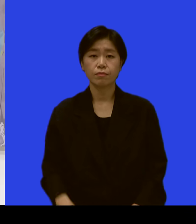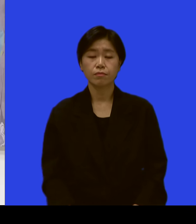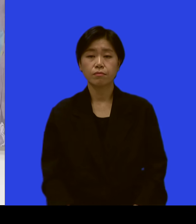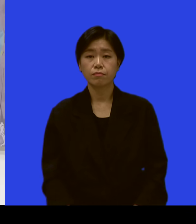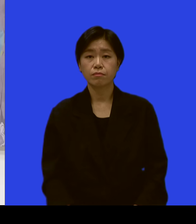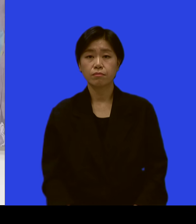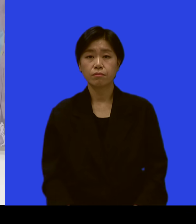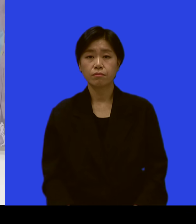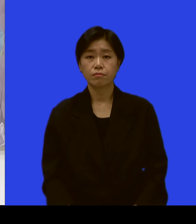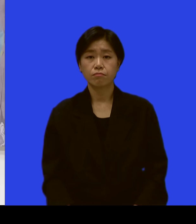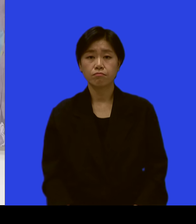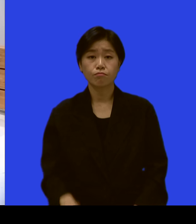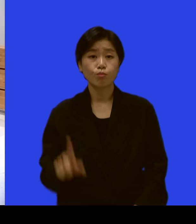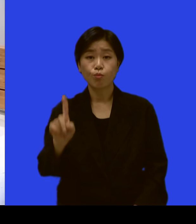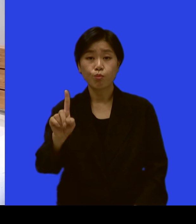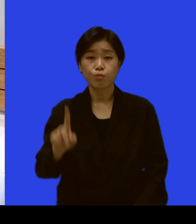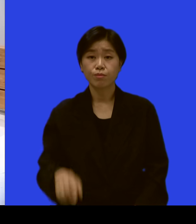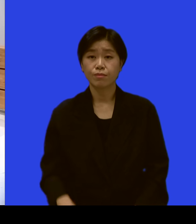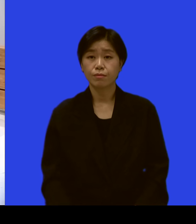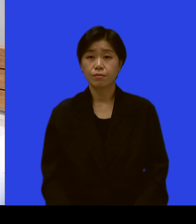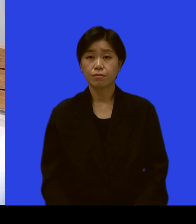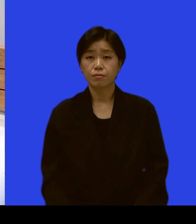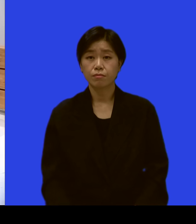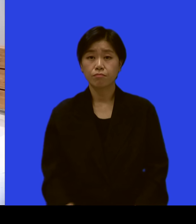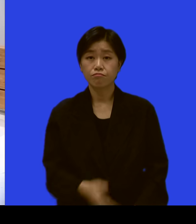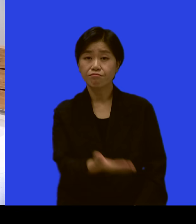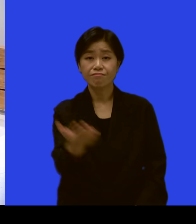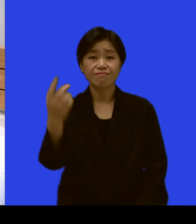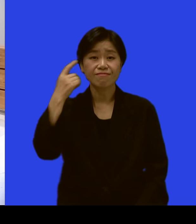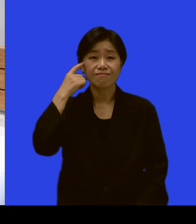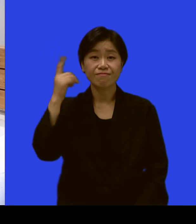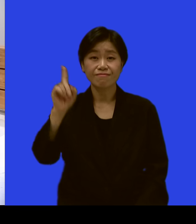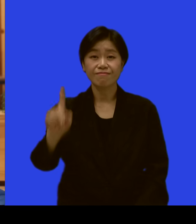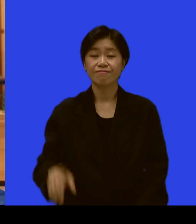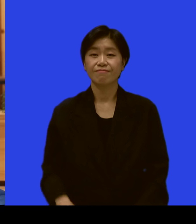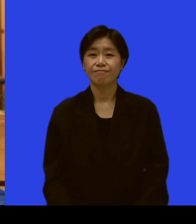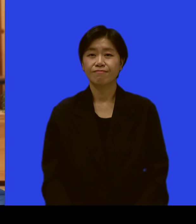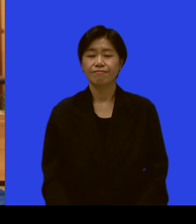사역이 뭘까요? 사역이 뭘까요?